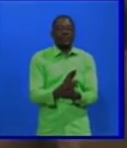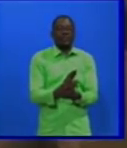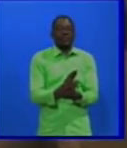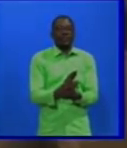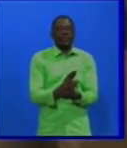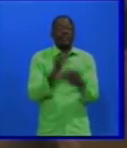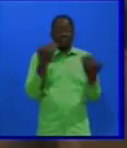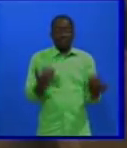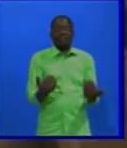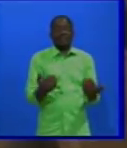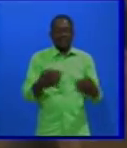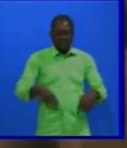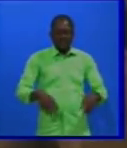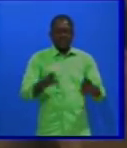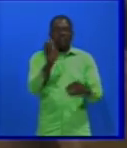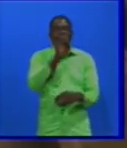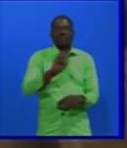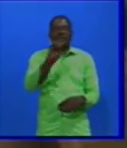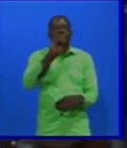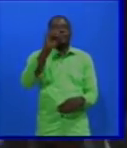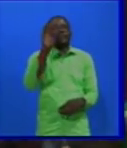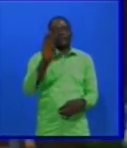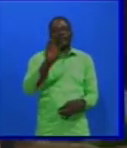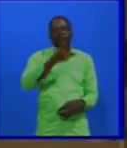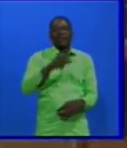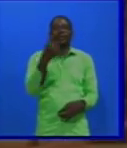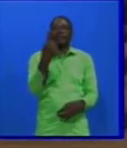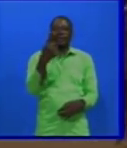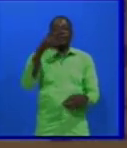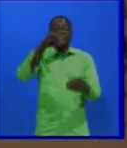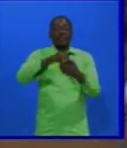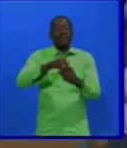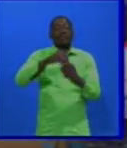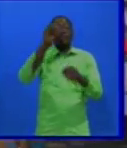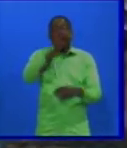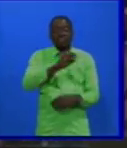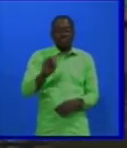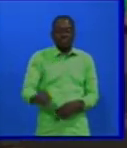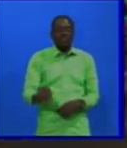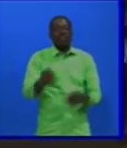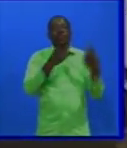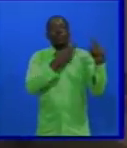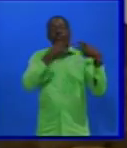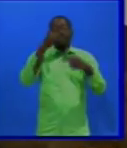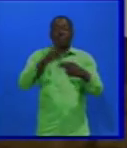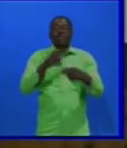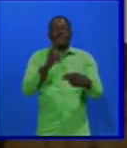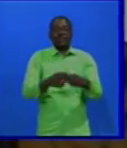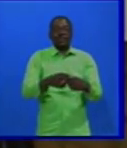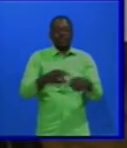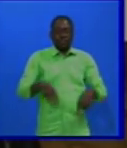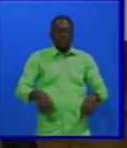Désormais, la rue numéro 0631, située dans l'arrondissement numéro 1 de Ouagadougou, porte le nom de rue Michel